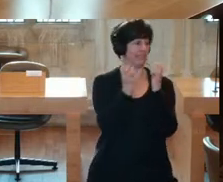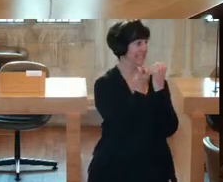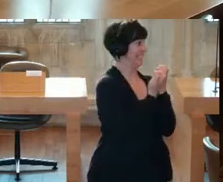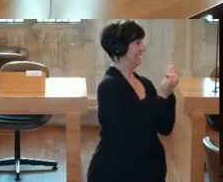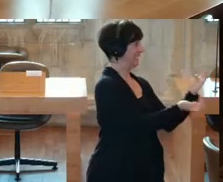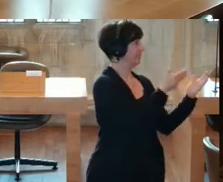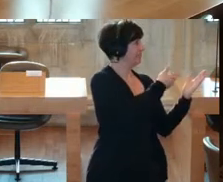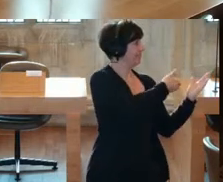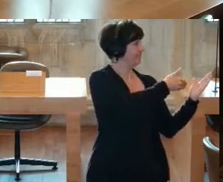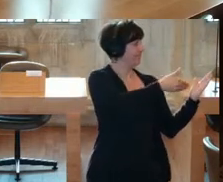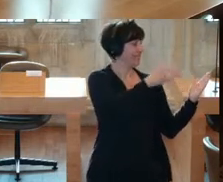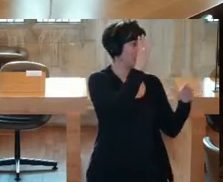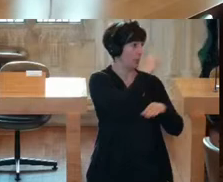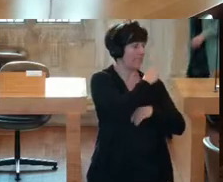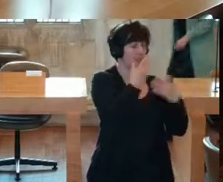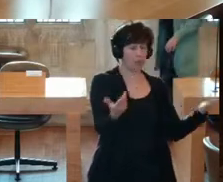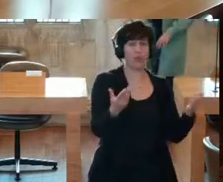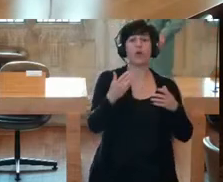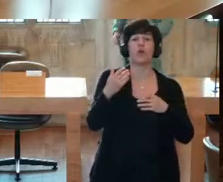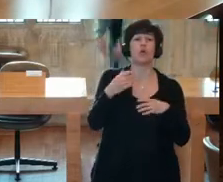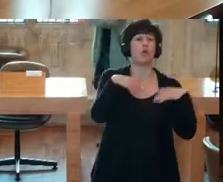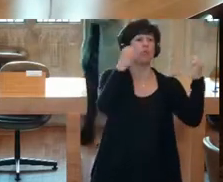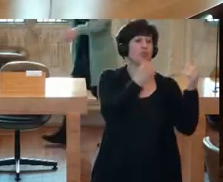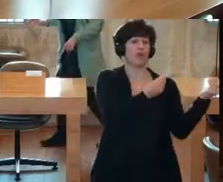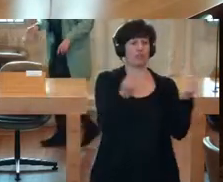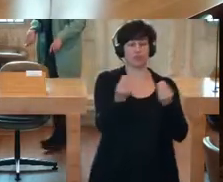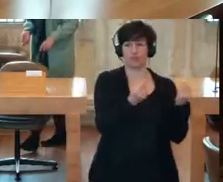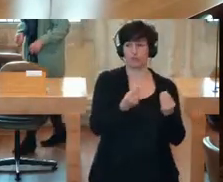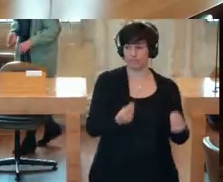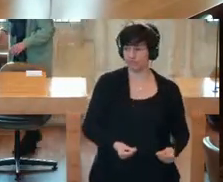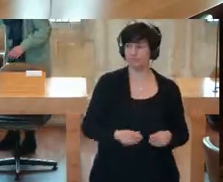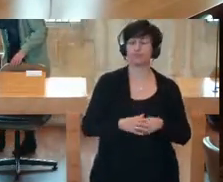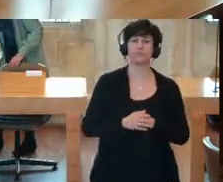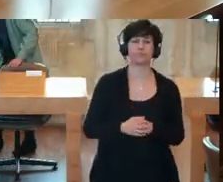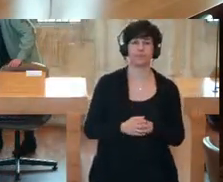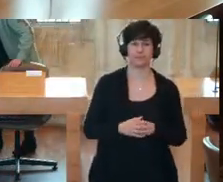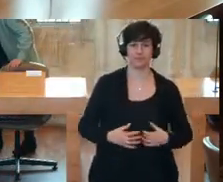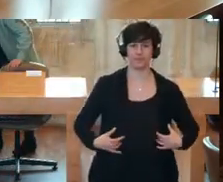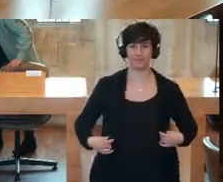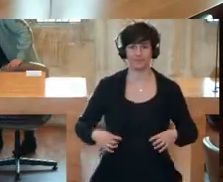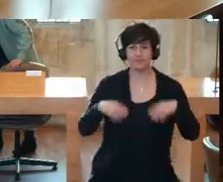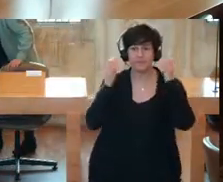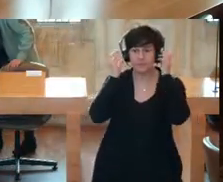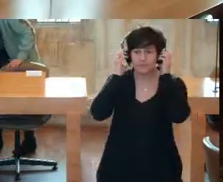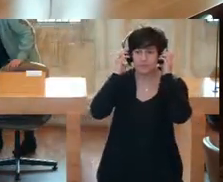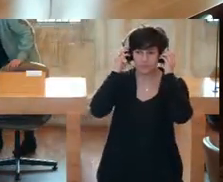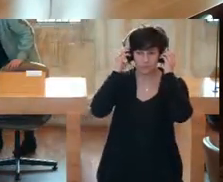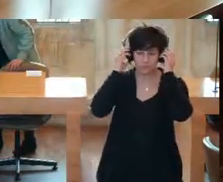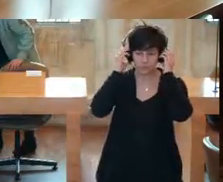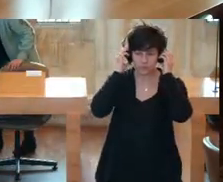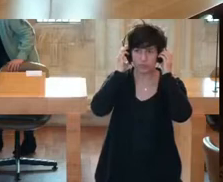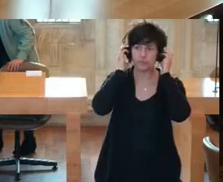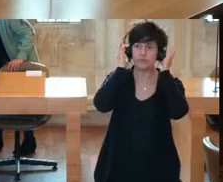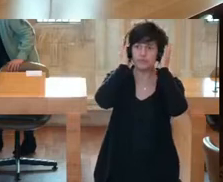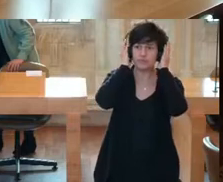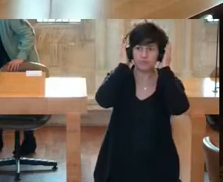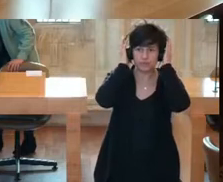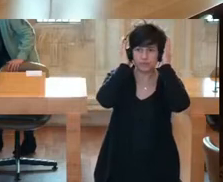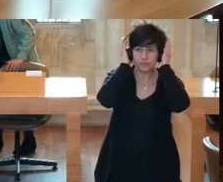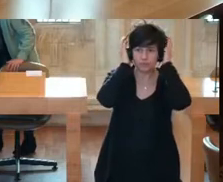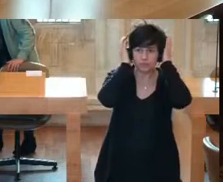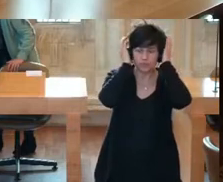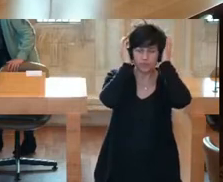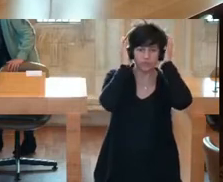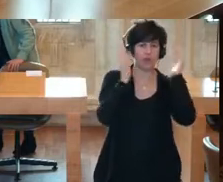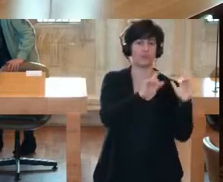avons donc un certain nombre de pouvoirs. Patrick Jeannenez a donné pouvoir à Nathalie Bouris, Sonia de la Provoté, lorsqu'elle partira, à Aristide